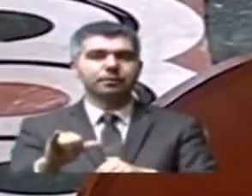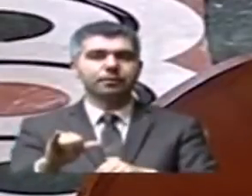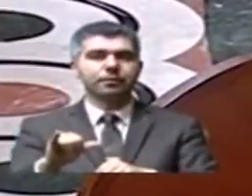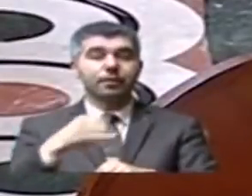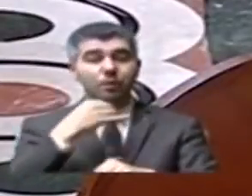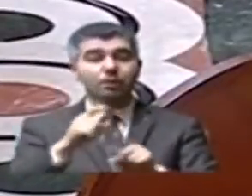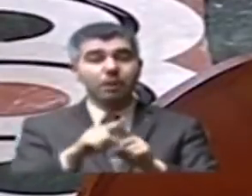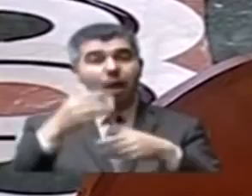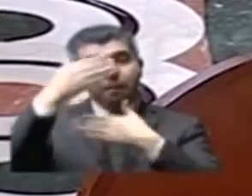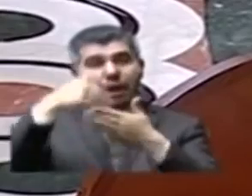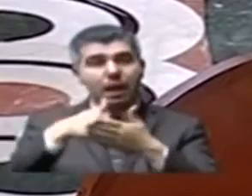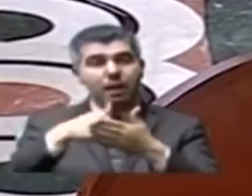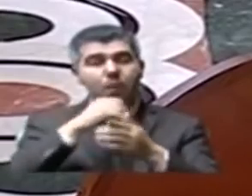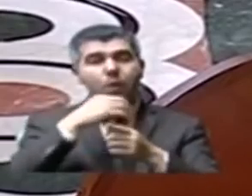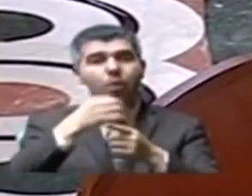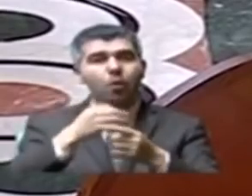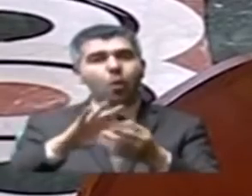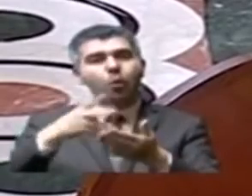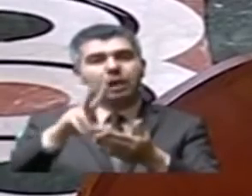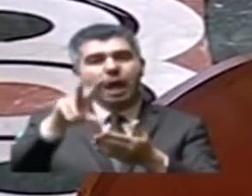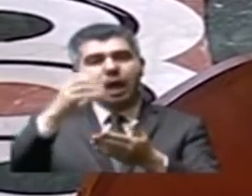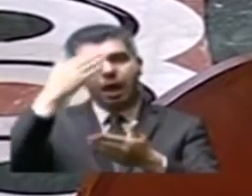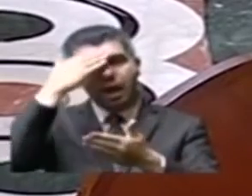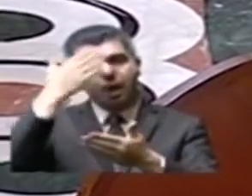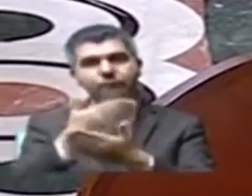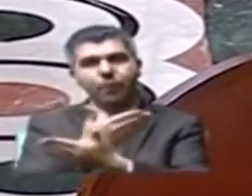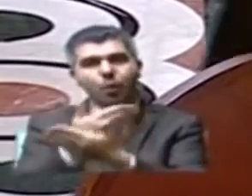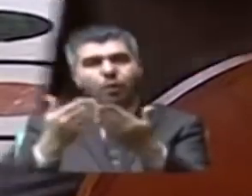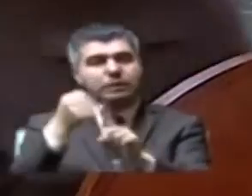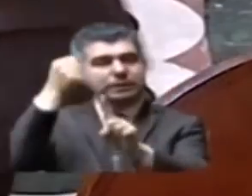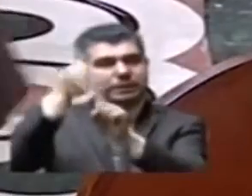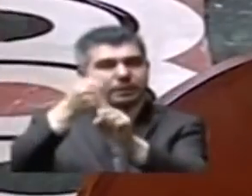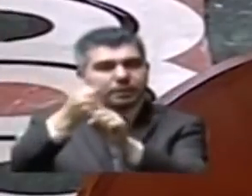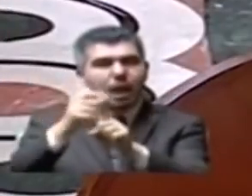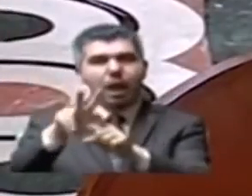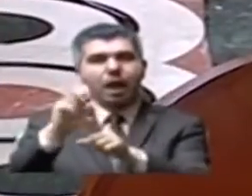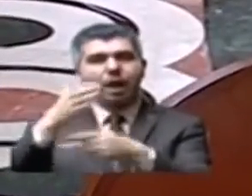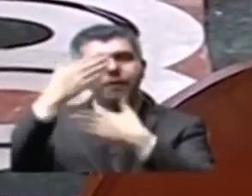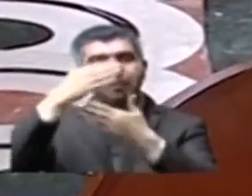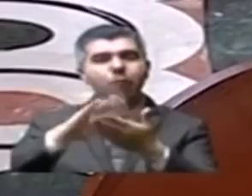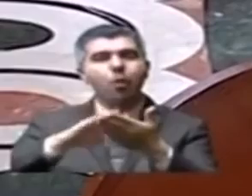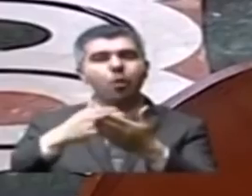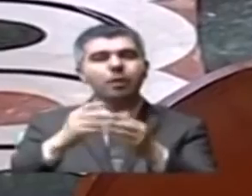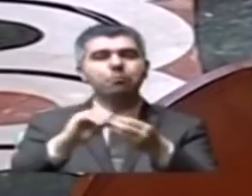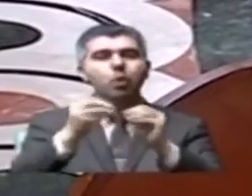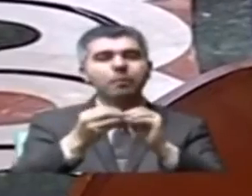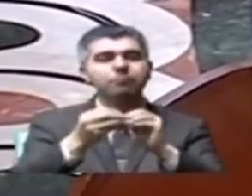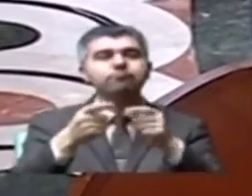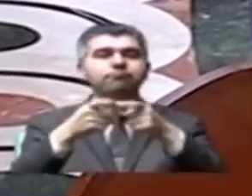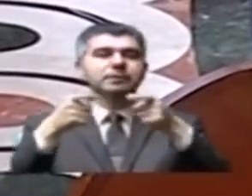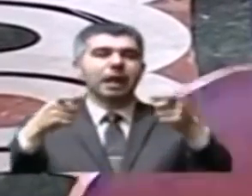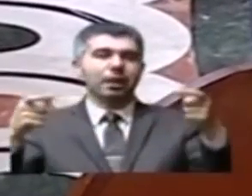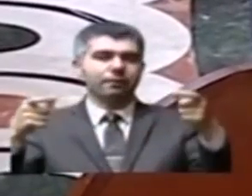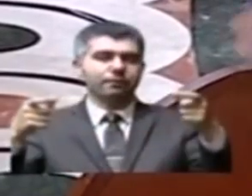والمغرب الواقع اللي ورثنا كيعرفوه المغاربه والمجهود اللي درنا كيعرفوه المغاربه. باقي المشاكل كثيره.